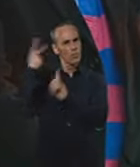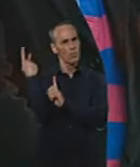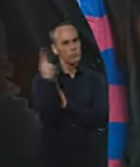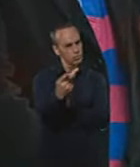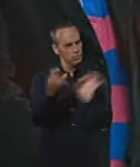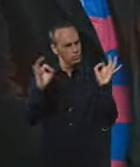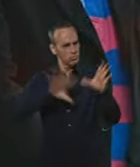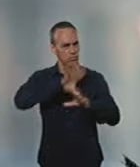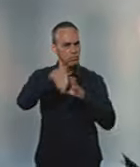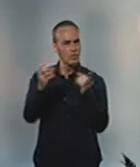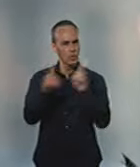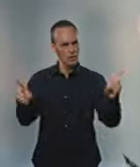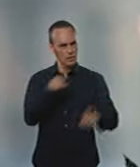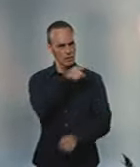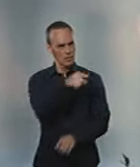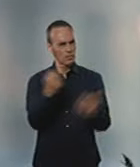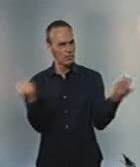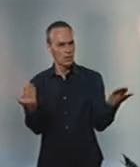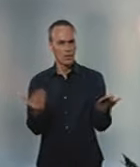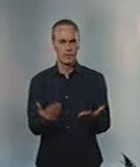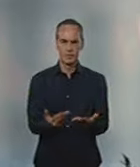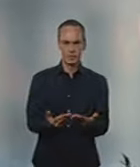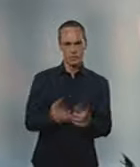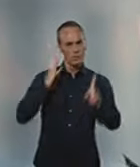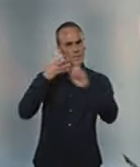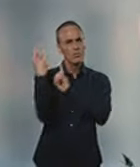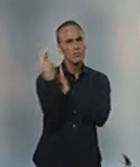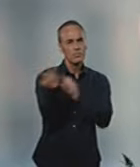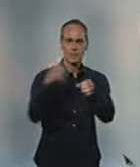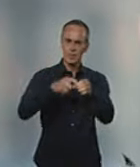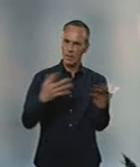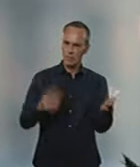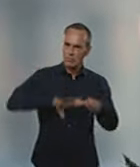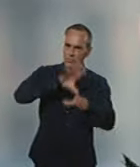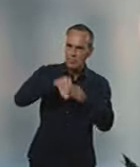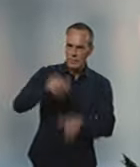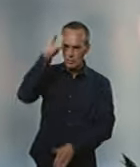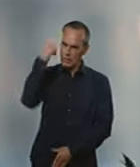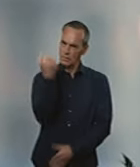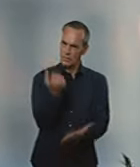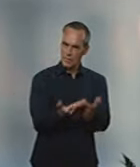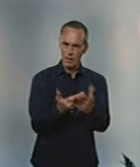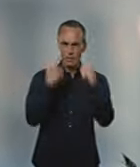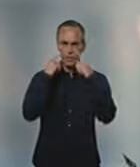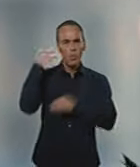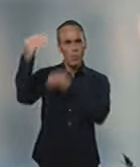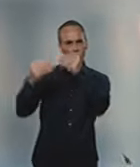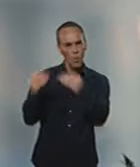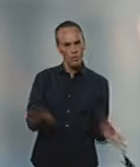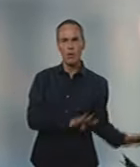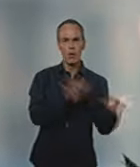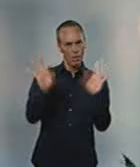vôre dans une démocratie remplissez la mission forte qui est la votre dans la République regardez le monde tel qu'il